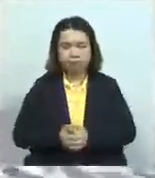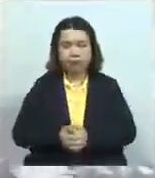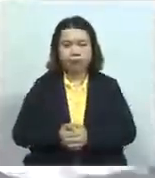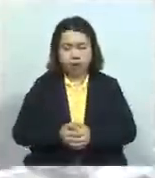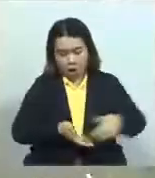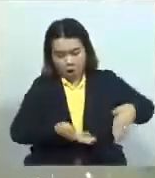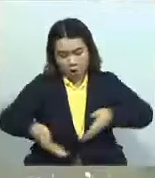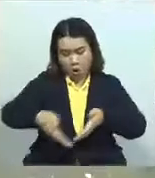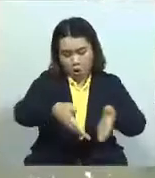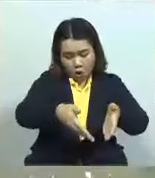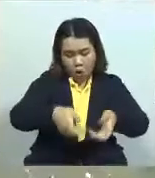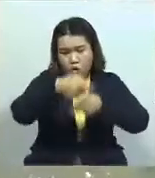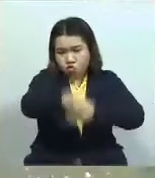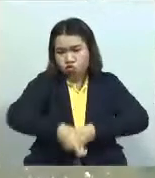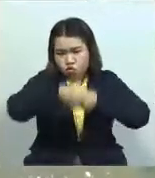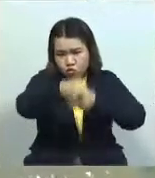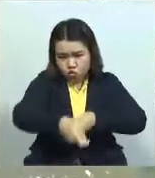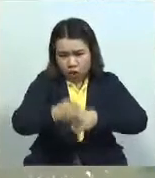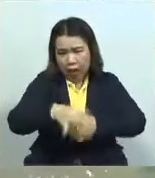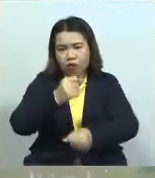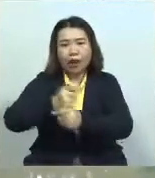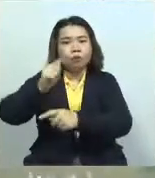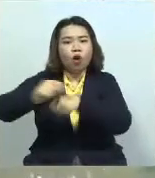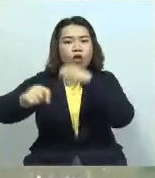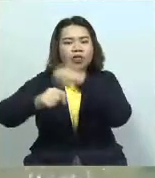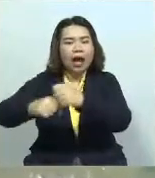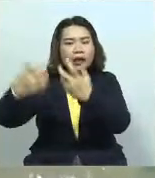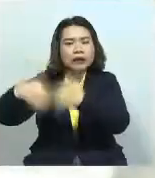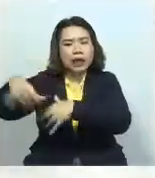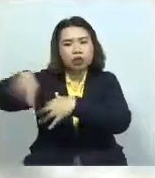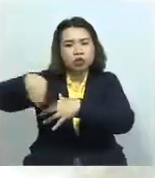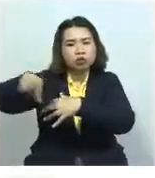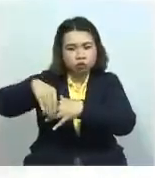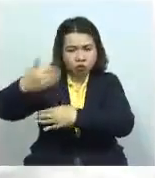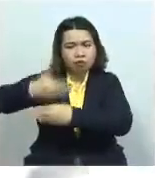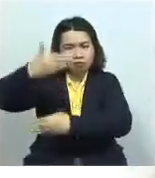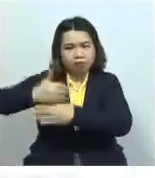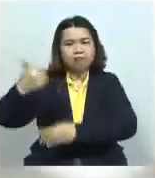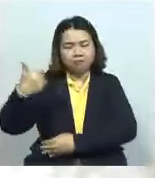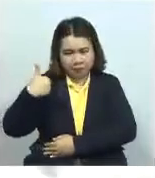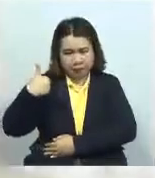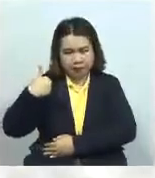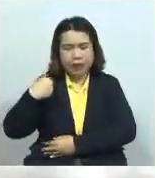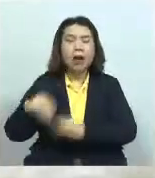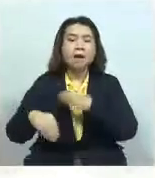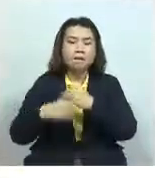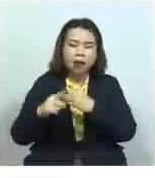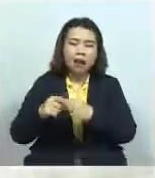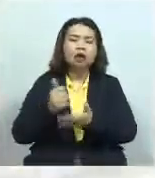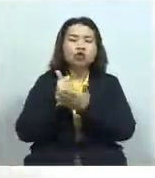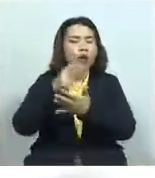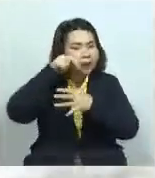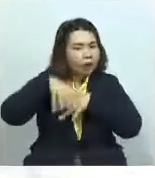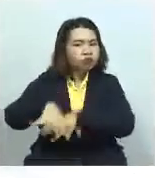คลองและก่อสร้างสถานีสูบน้ำเพื่อช่วยแก้ไขปัญหาน้ำท่วมขังและเพิ่มประสิทธิภาพการระบายน้ำ